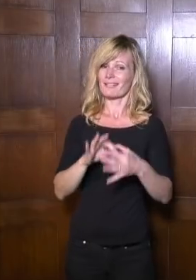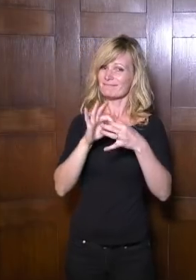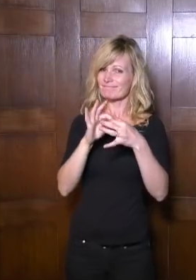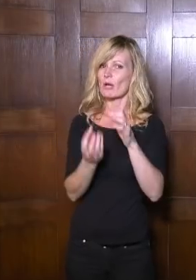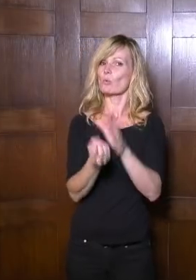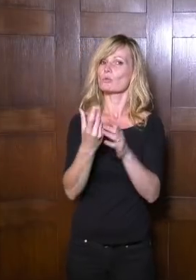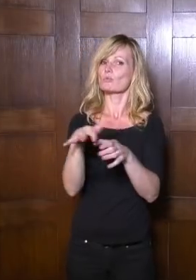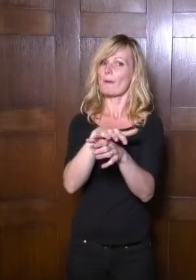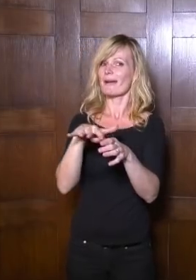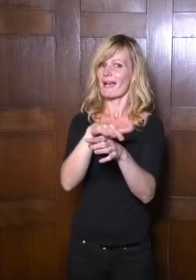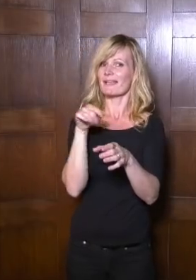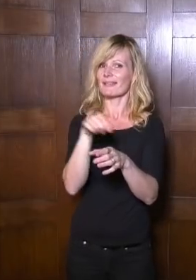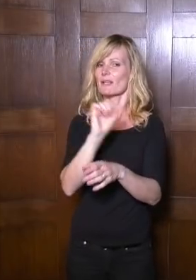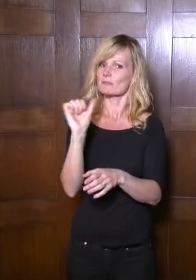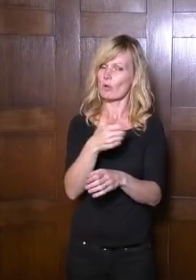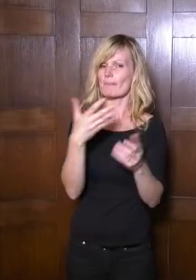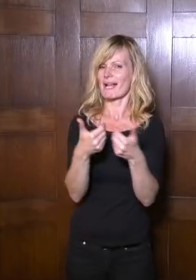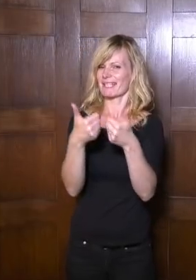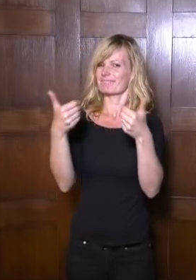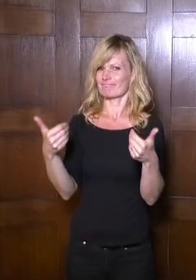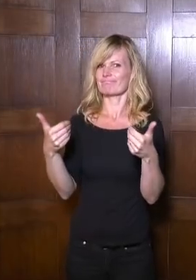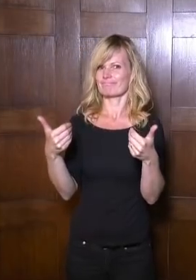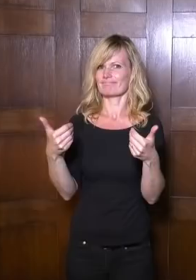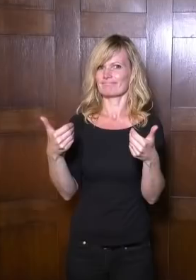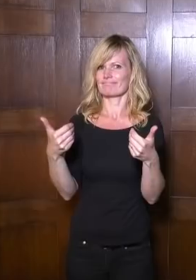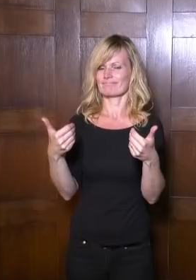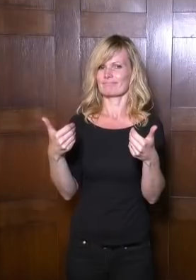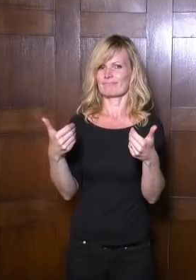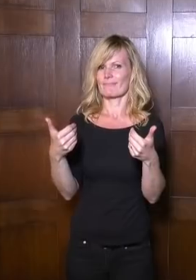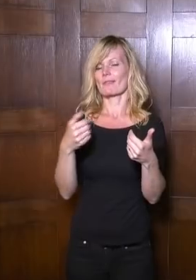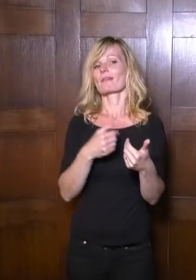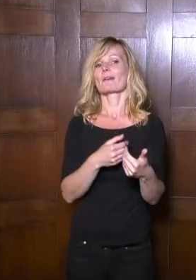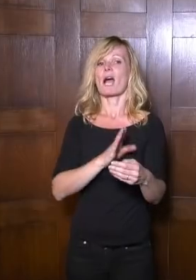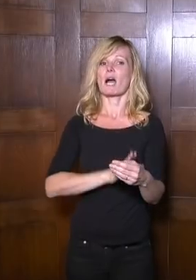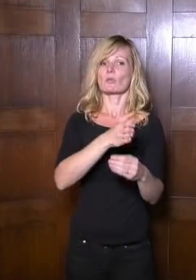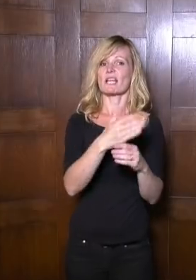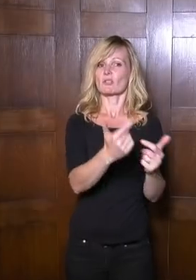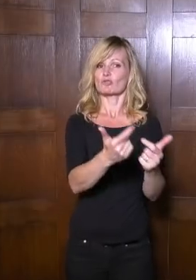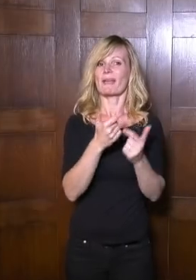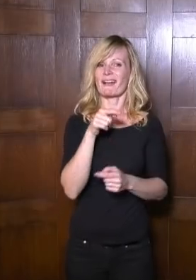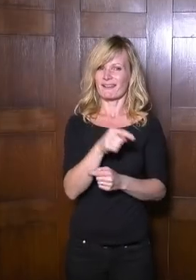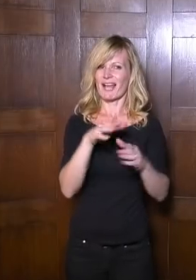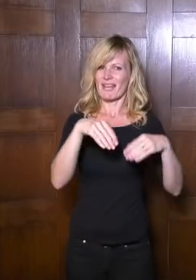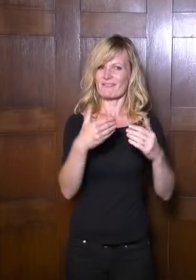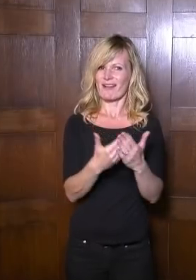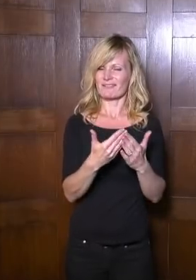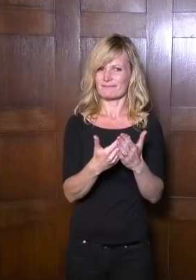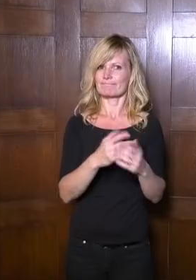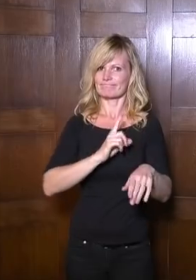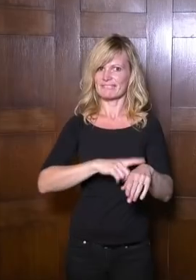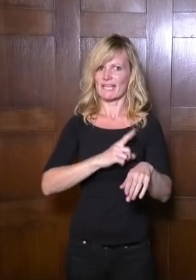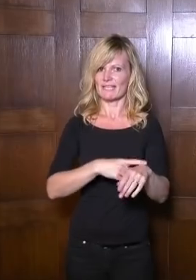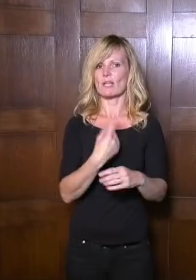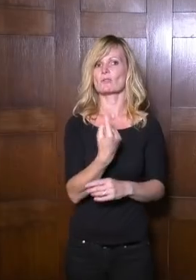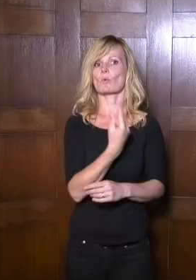muss ich hier auch vielleicht noch mal differenzieren, denn mit Beginn der Ausgangssperre hat vor allem die Künstler, die Solo-Selbstständigen, die hat es